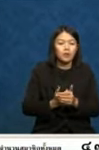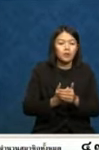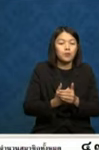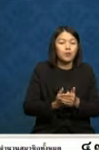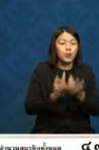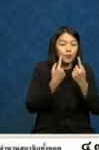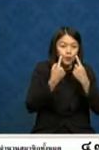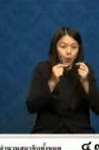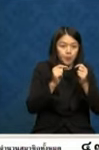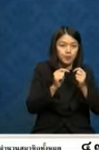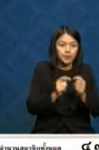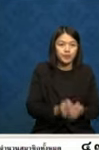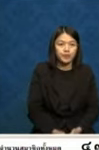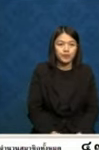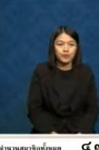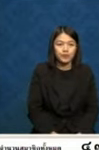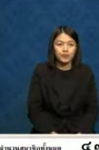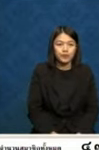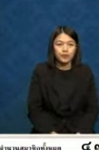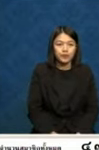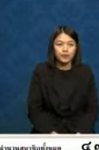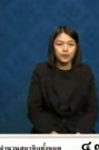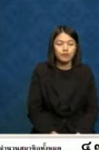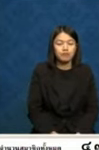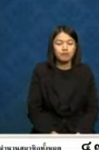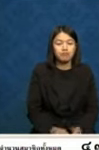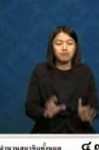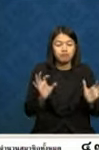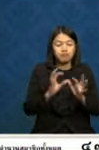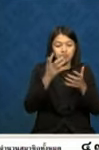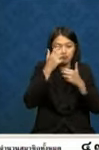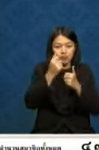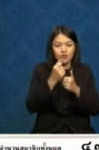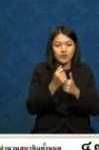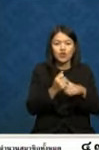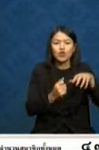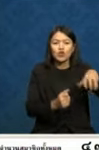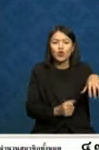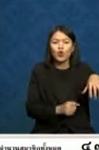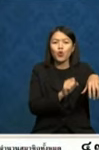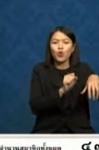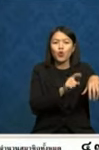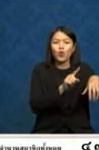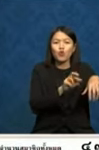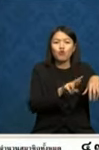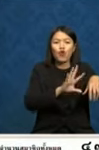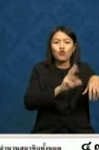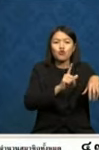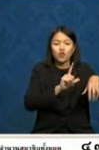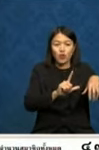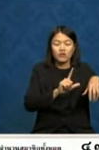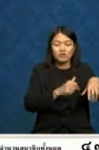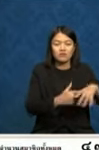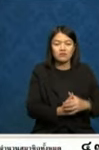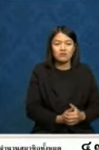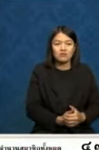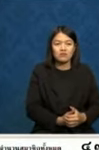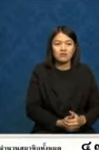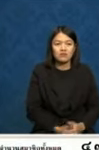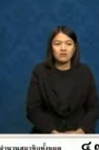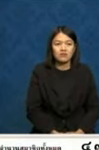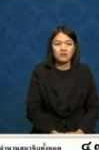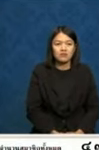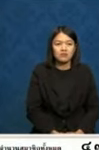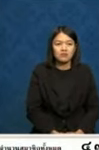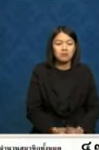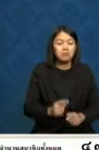ามนะครับก็เป็นเรื่องที่ให้ความสนใจก็คือสอนชนนะครับเพราะว่ามี